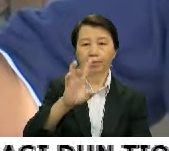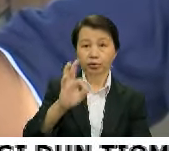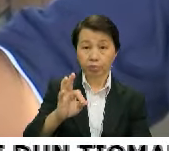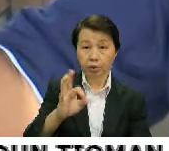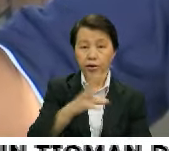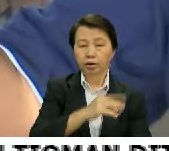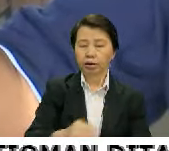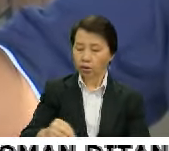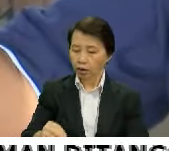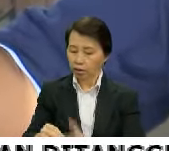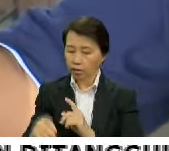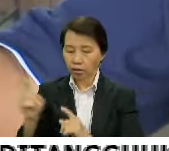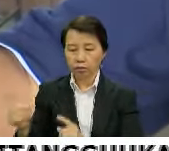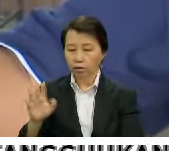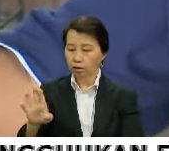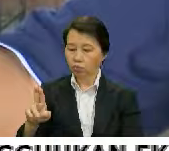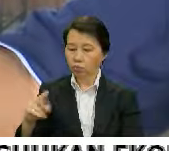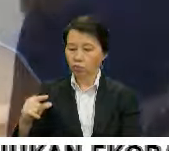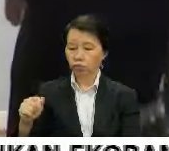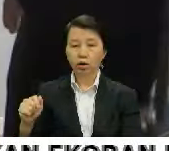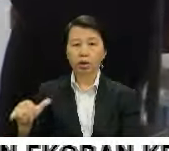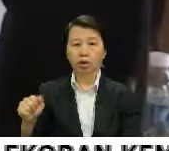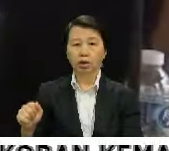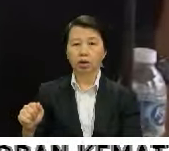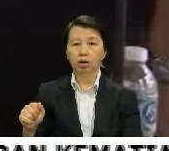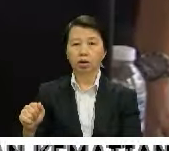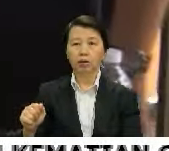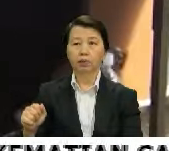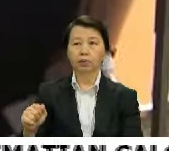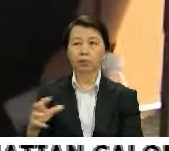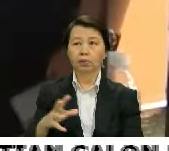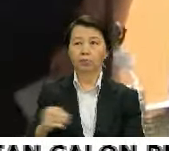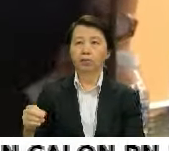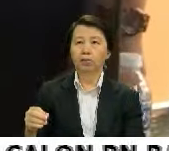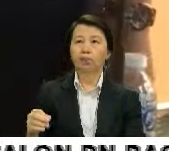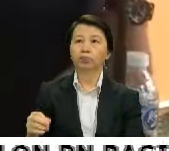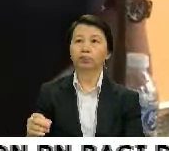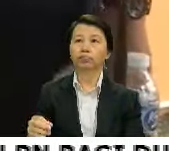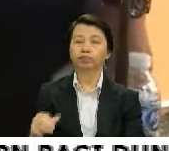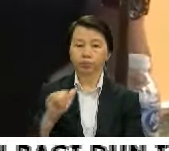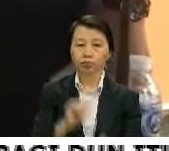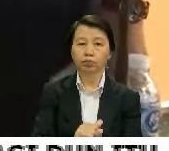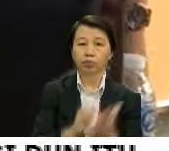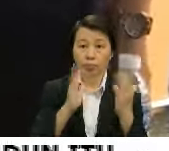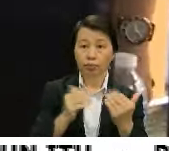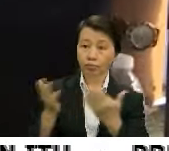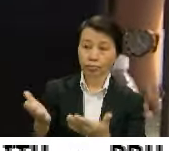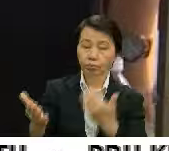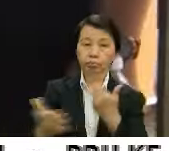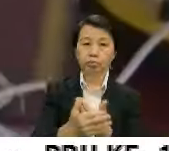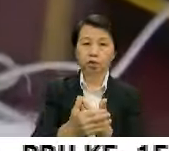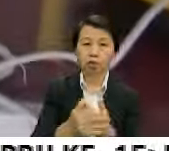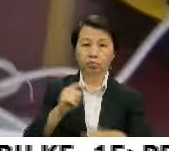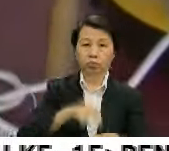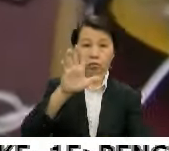P189 Sempurna dan juga PRK N66 Bugaya. Mungkin harapan tuan sehinggalah